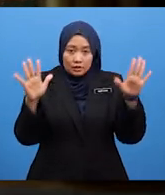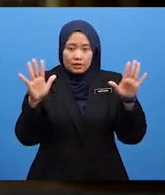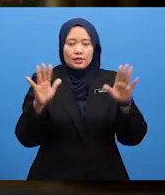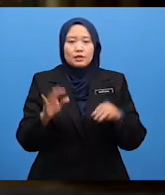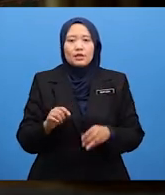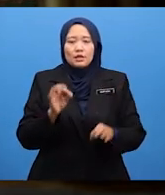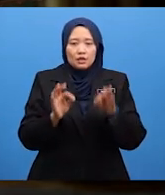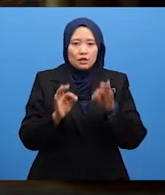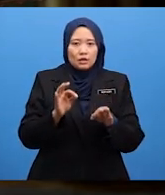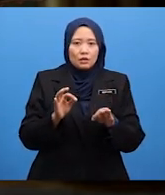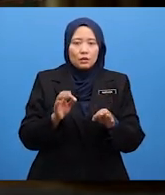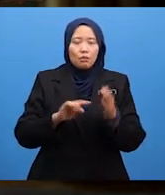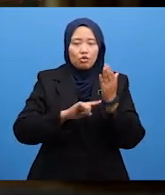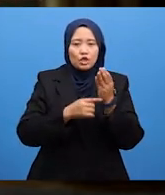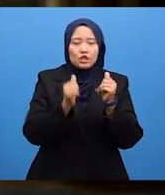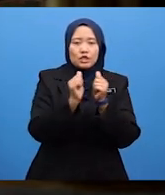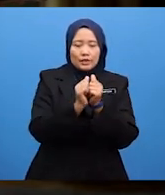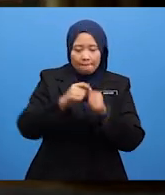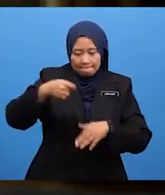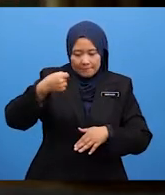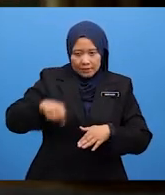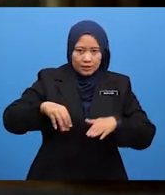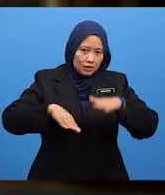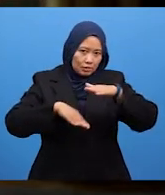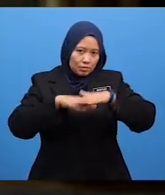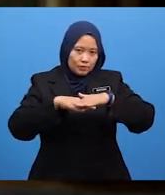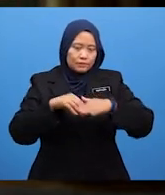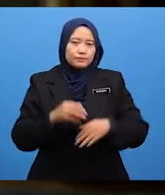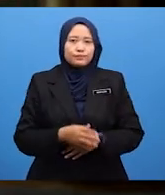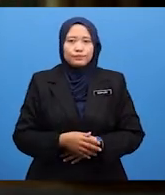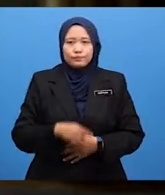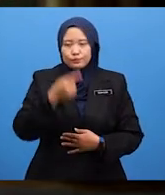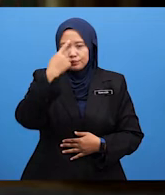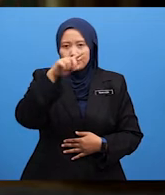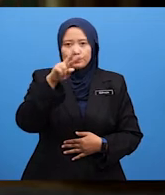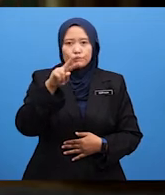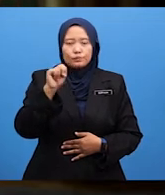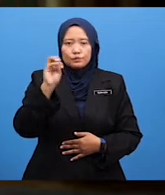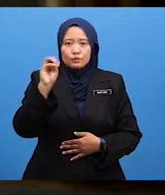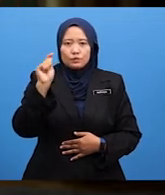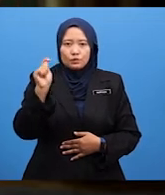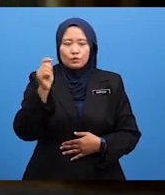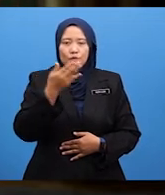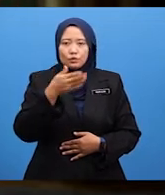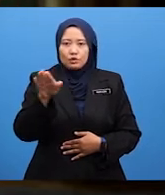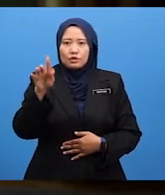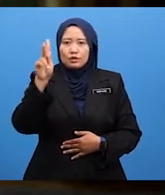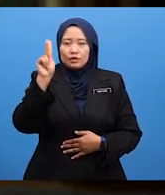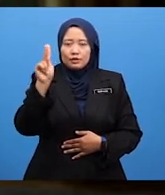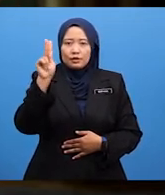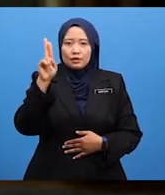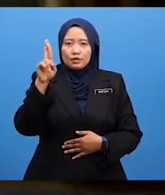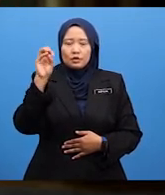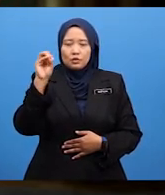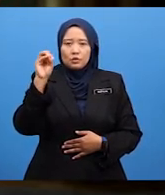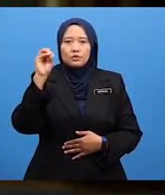Accentnya akan lebih jelas. Baik, seterusnya, untuk not crochet, lakukan petikan ke bawah. Namun, pemain